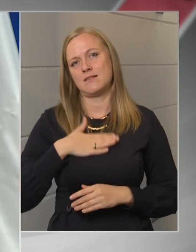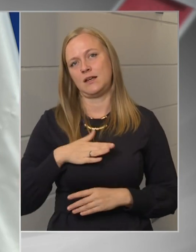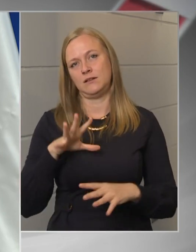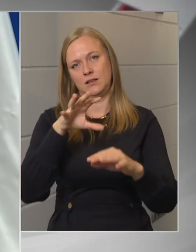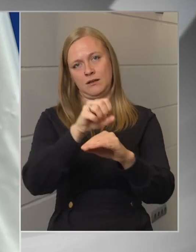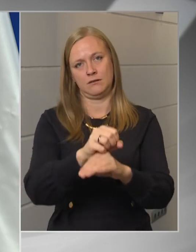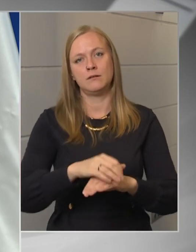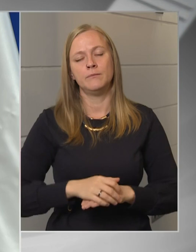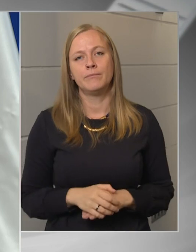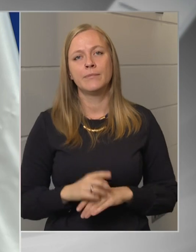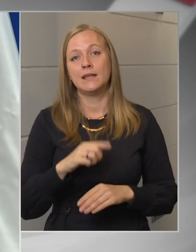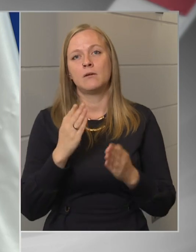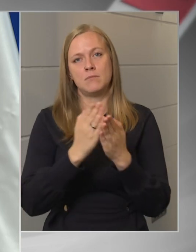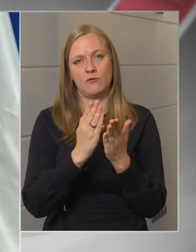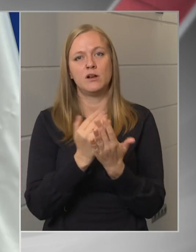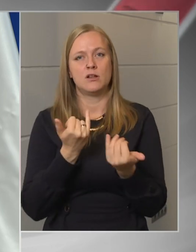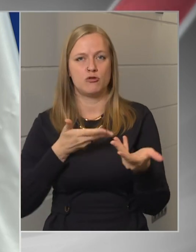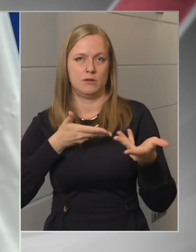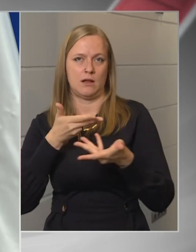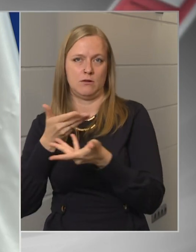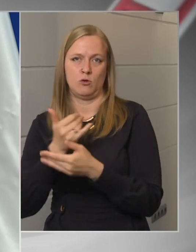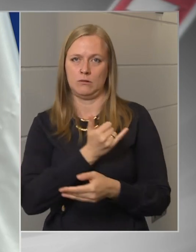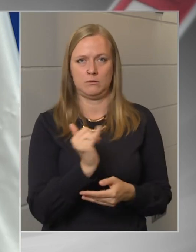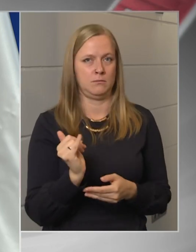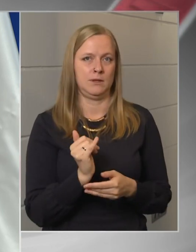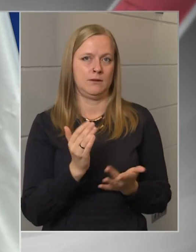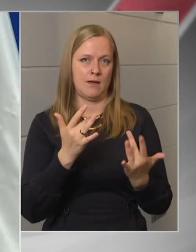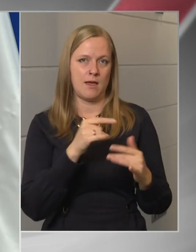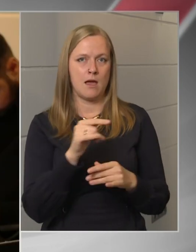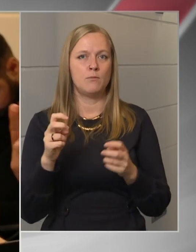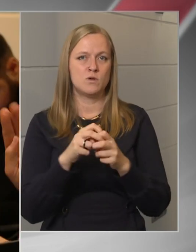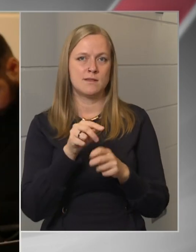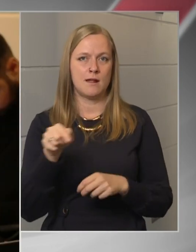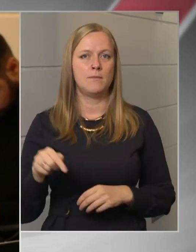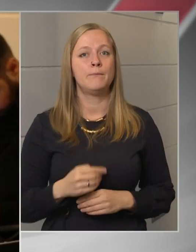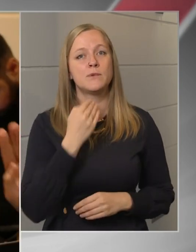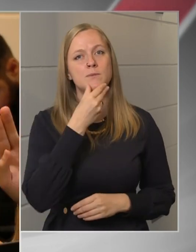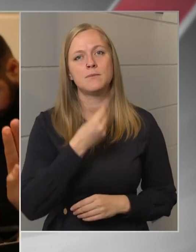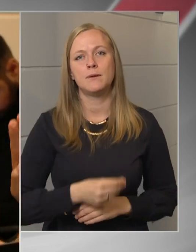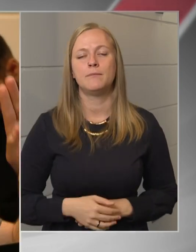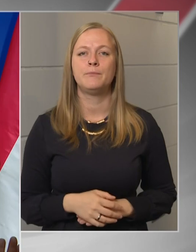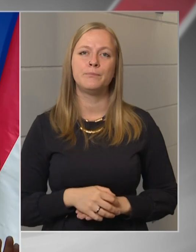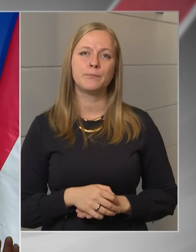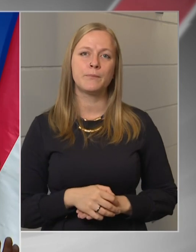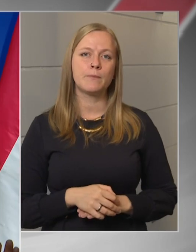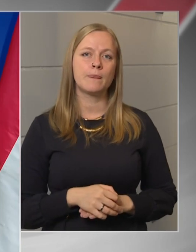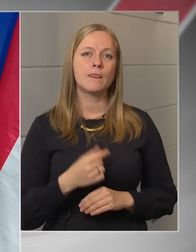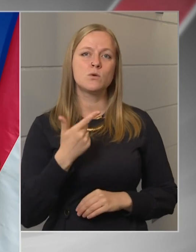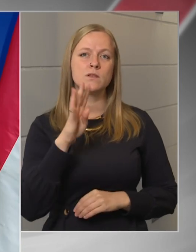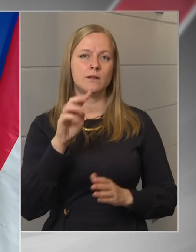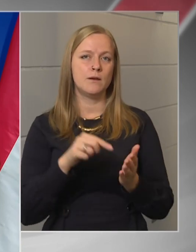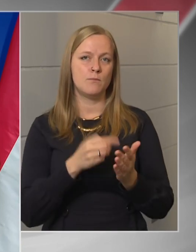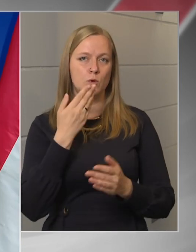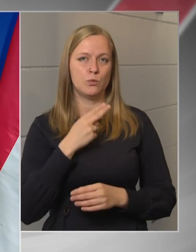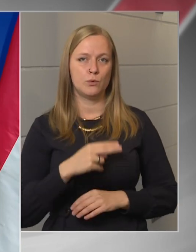és ennek megfelelően is tárgyalunk minden végben Büsszában. Köszönöm szépen. 24.hu